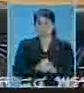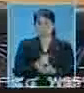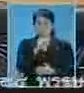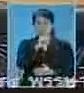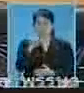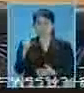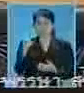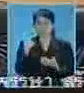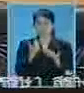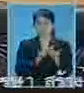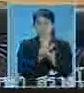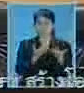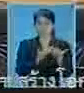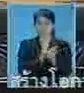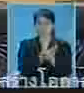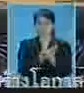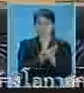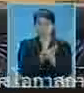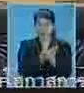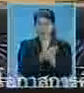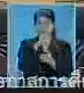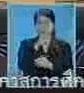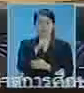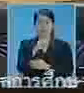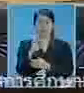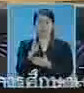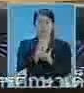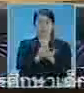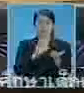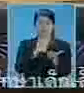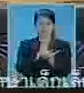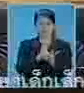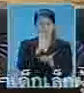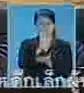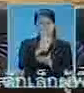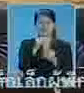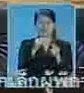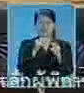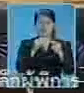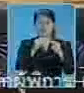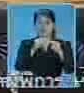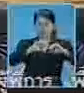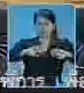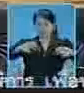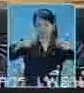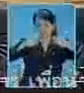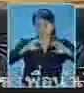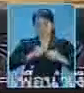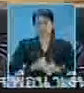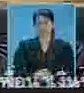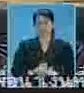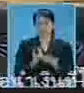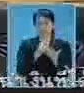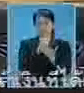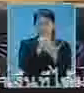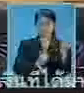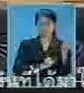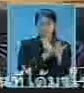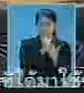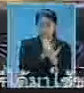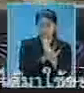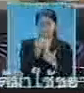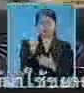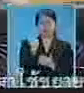างพรบ.งบประมาณที่ทางคณะมนตรีได้อนุมัติไปท่านก็จะได้เห็นว่าท้องถิ่นนั้นจะ